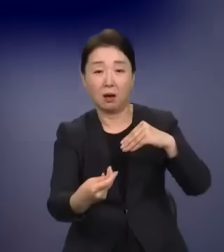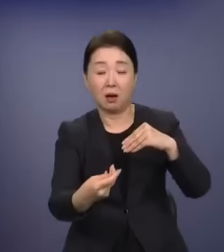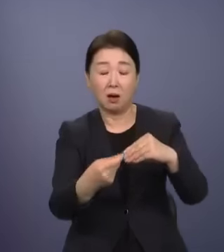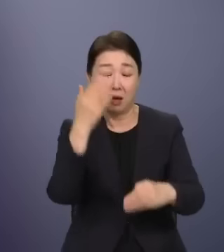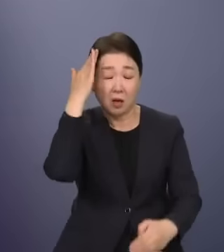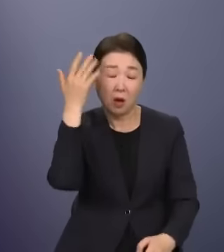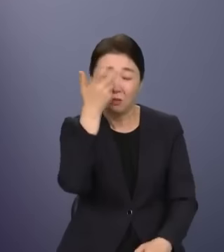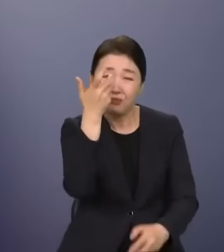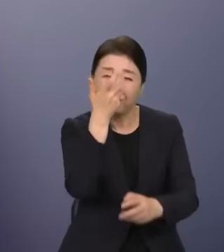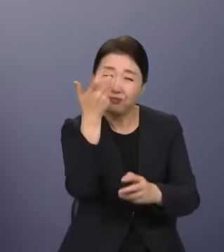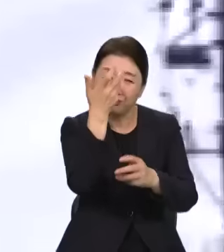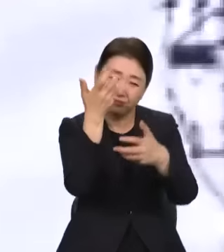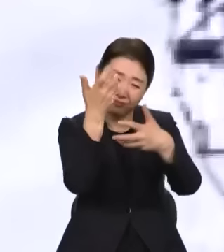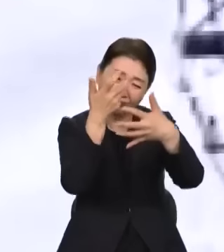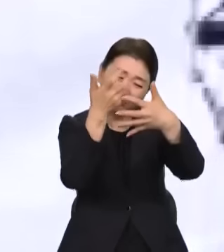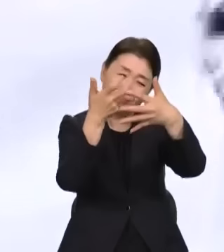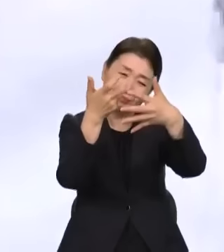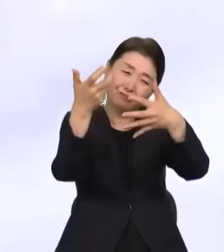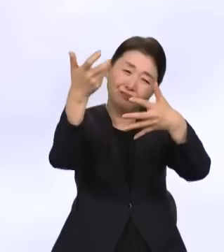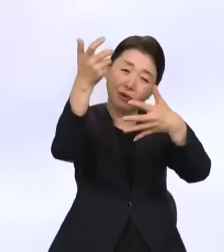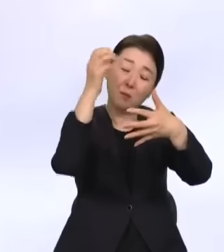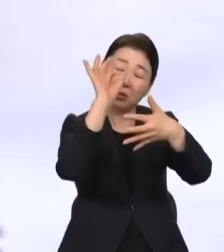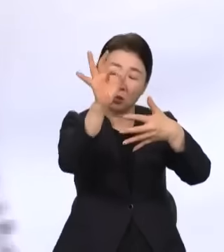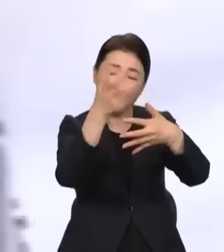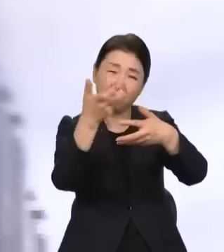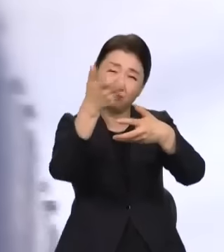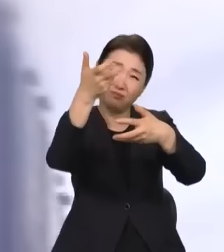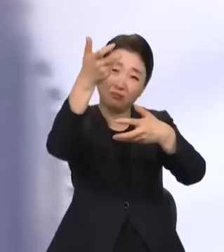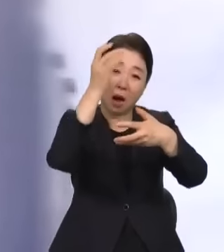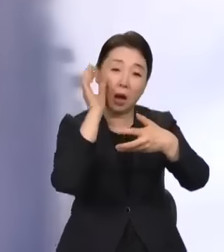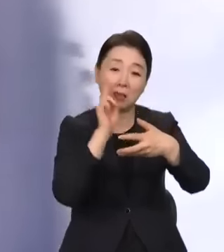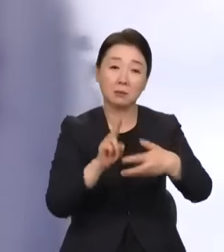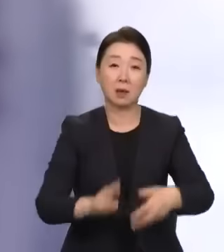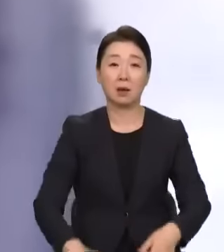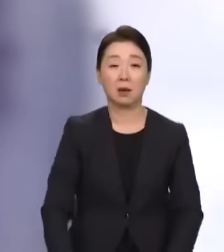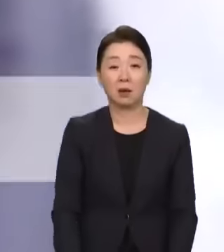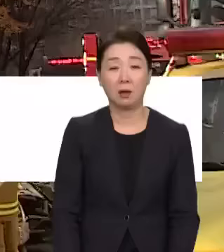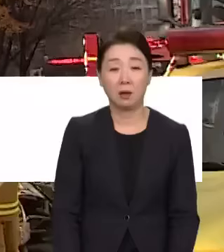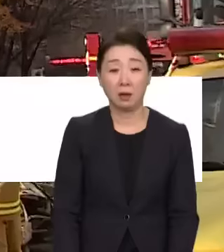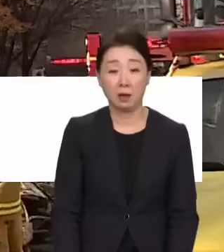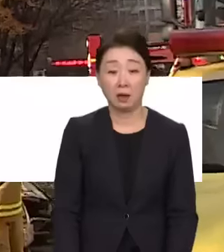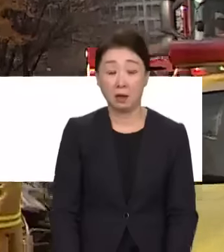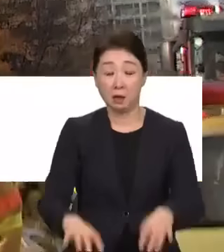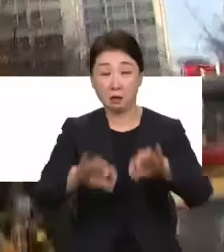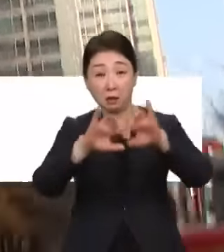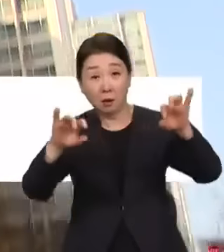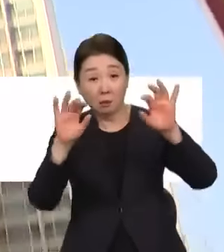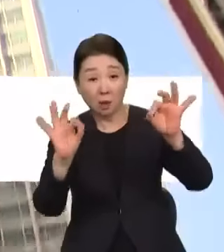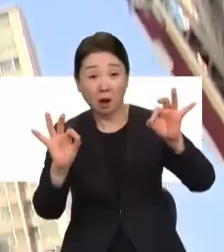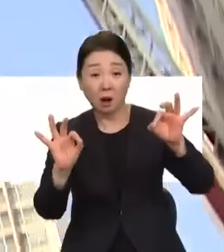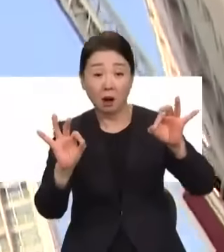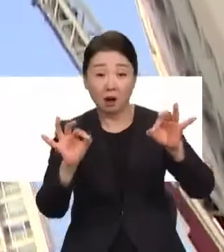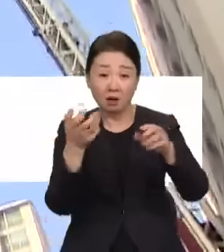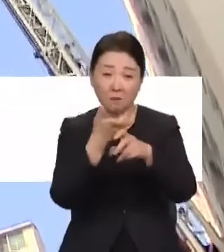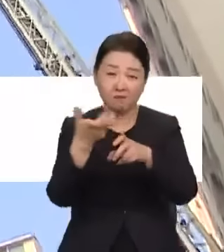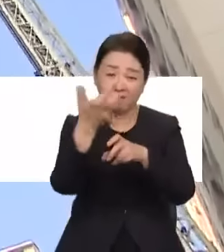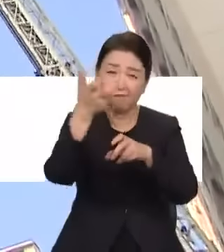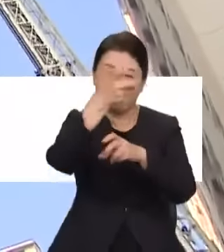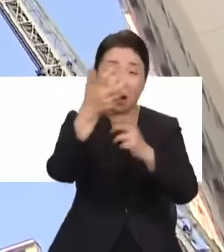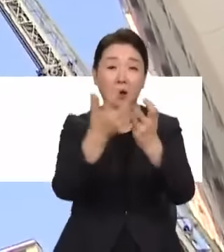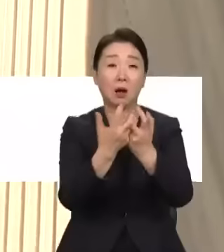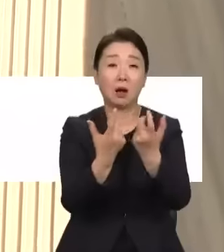연기는 윗집을 다 덮고 멀리서도 보일 정도로 뿜어져 나옵니다. 커튼 열었더니 제 연기가 그냥 가득 차